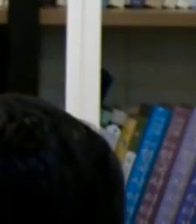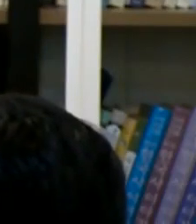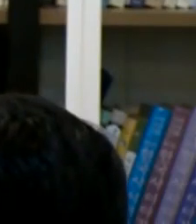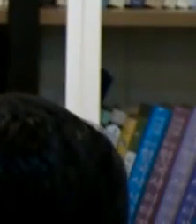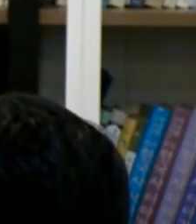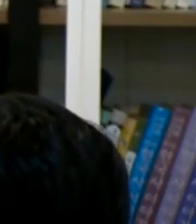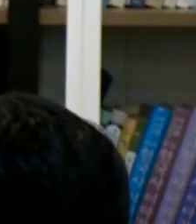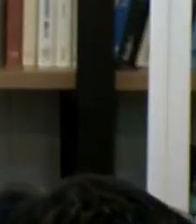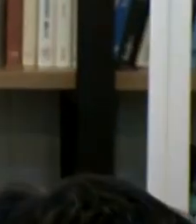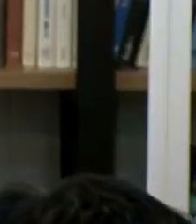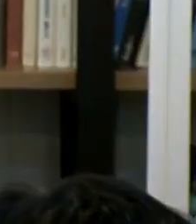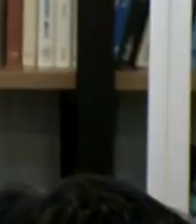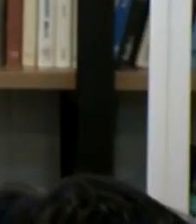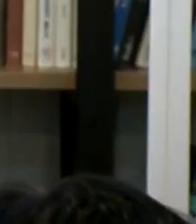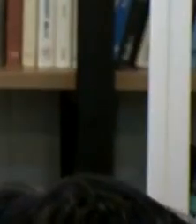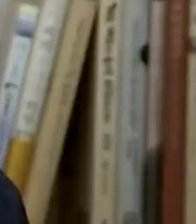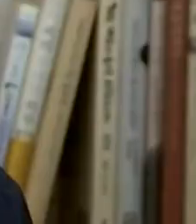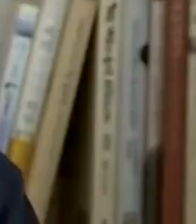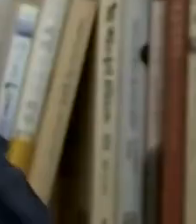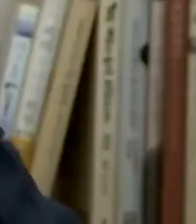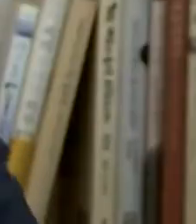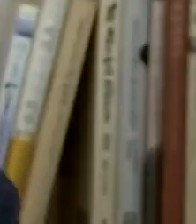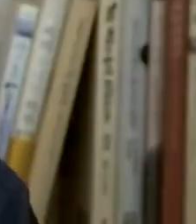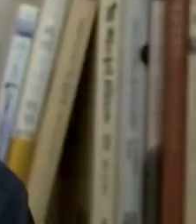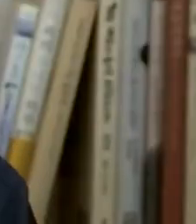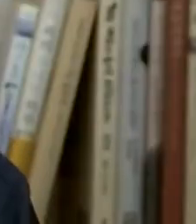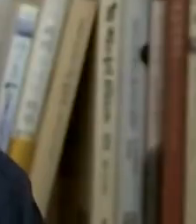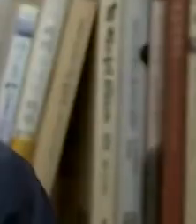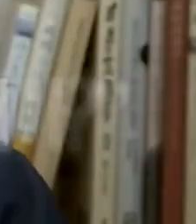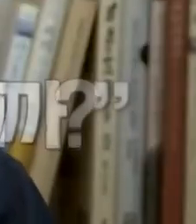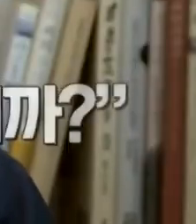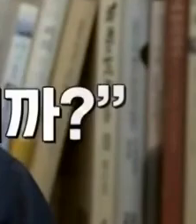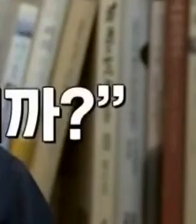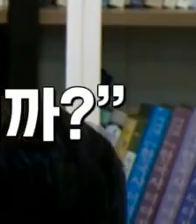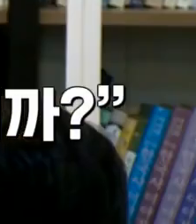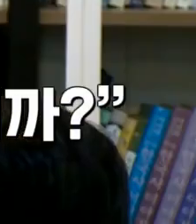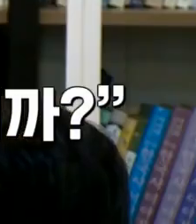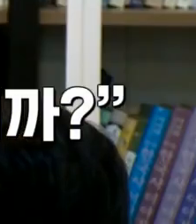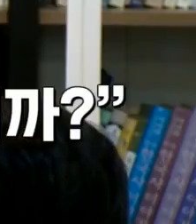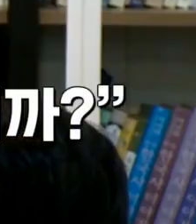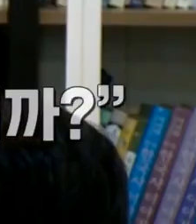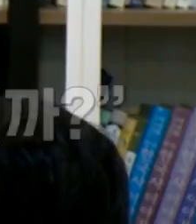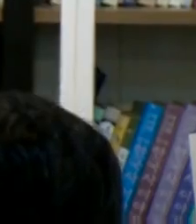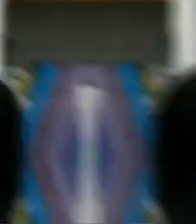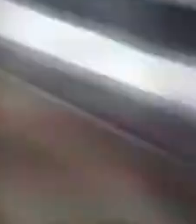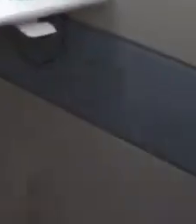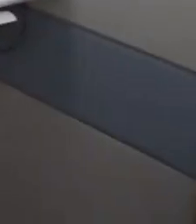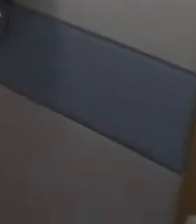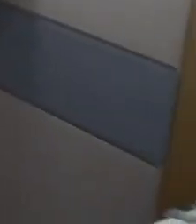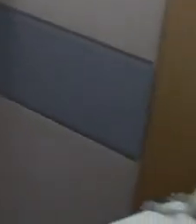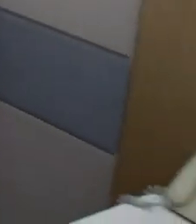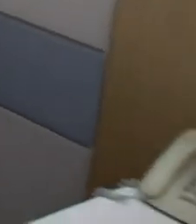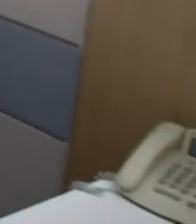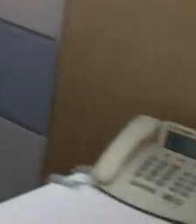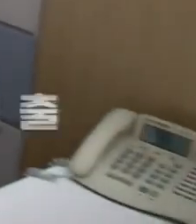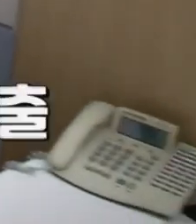길을 내려면요 우선 오무를 치우고 길을 정하고 그 다음에 이제 길을 닦아야 되지 않습니까